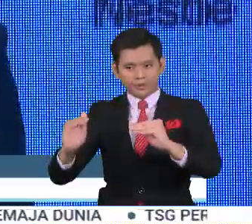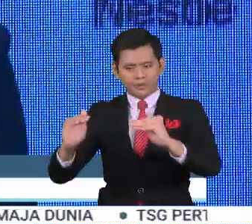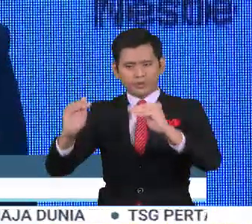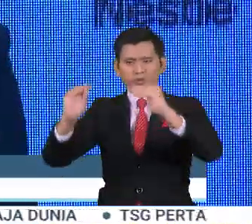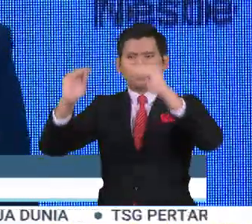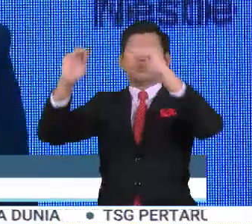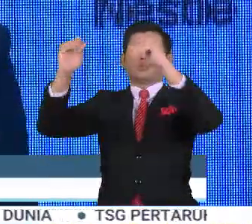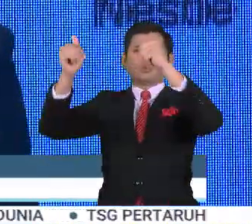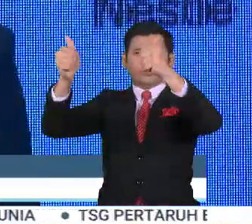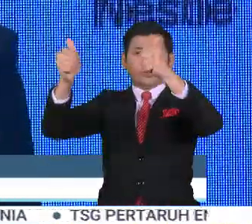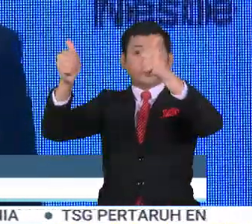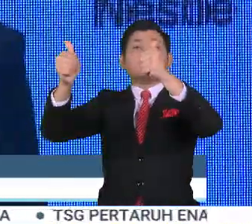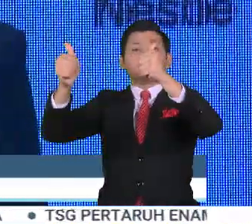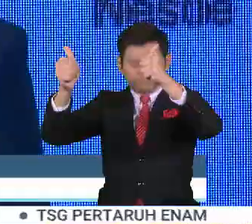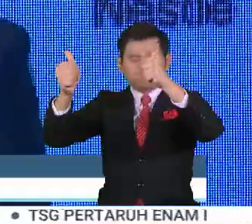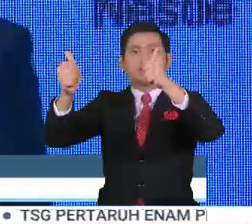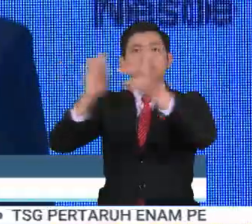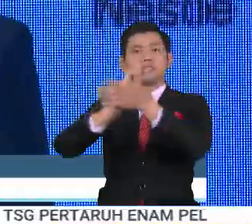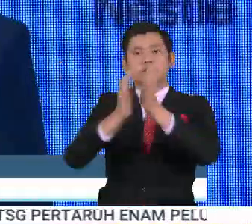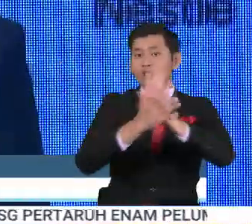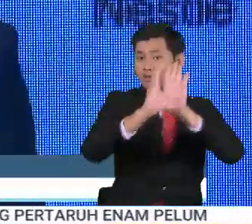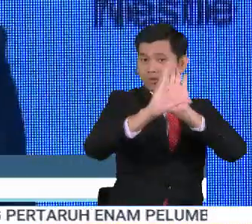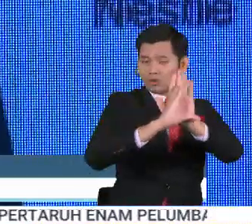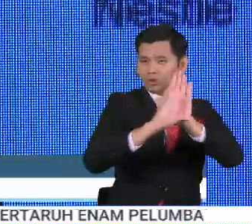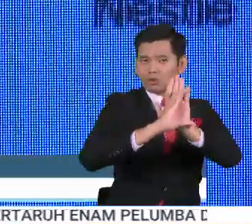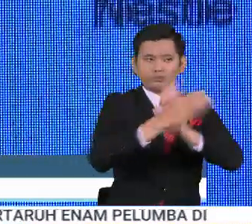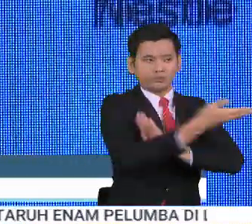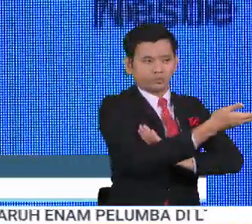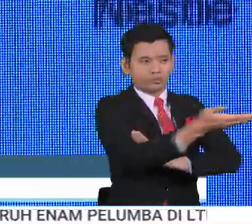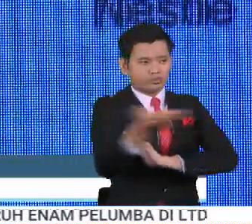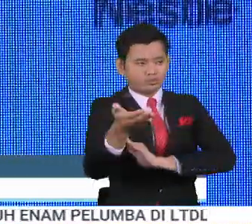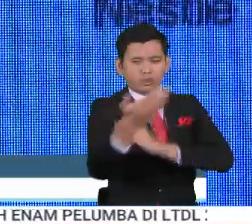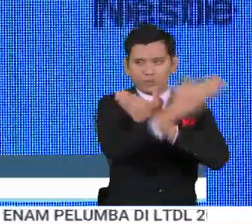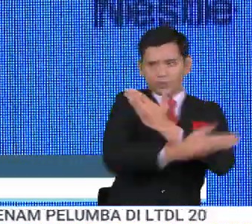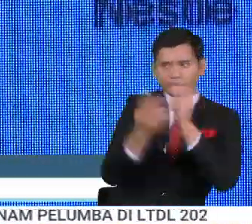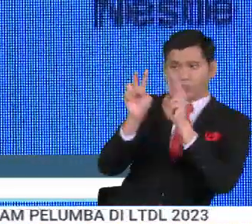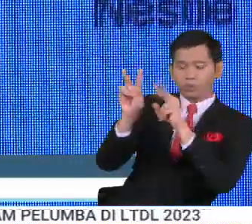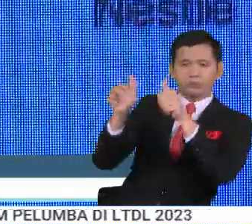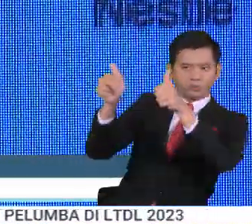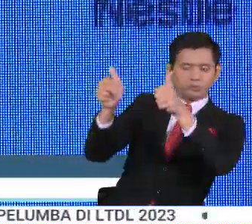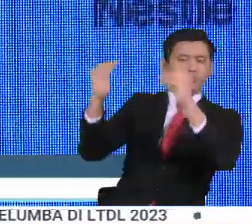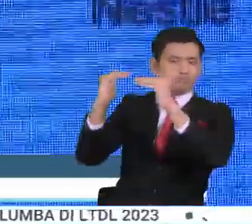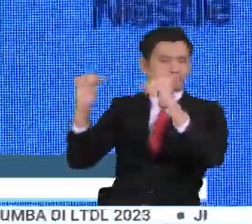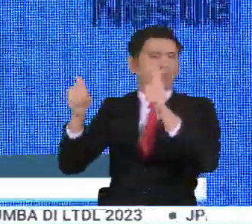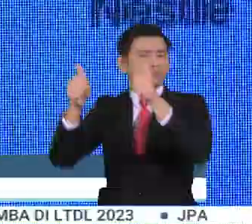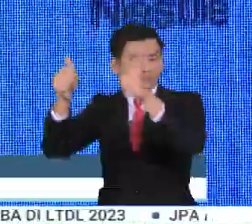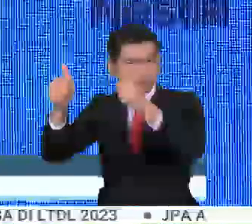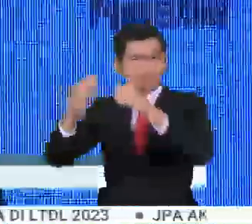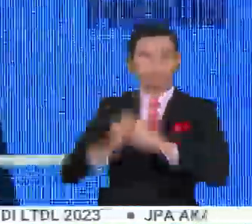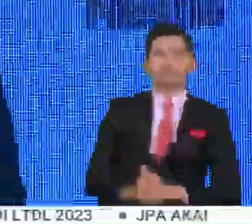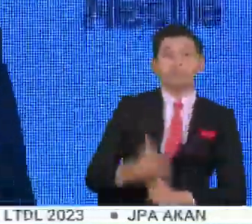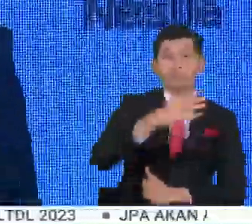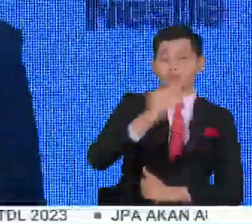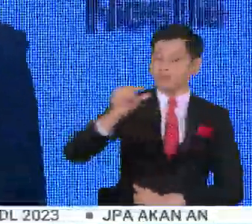supaya ia menjadi contoh bukan saja dari segi halal, tetapi kecekapannya, penyelidikan yang bermutu